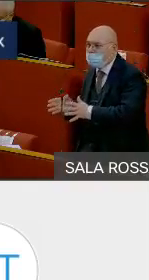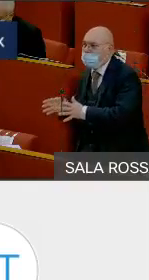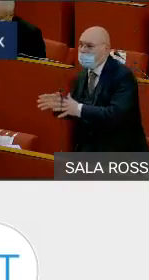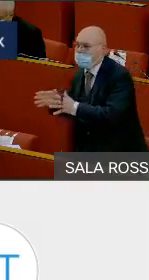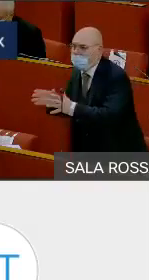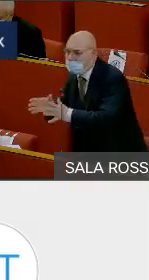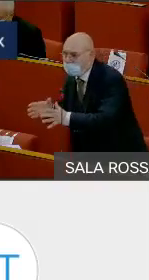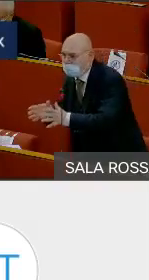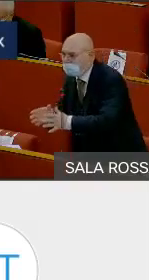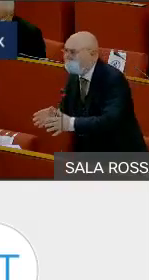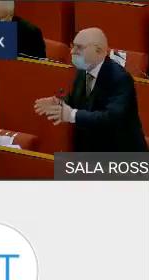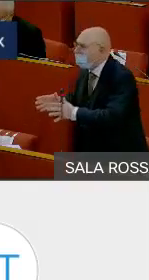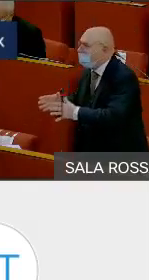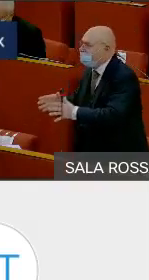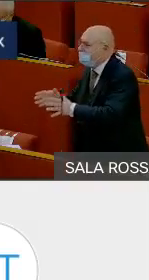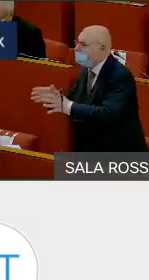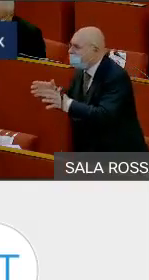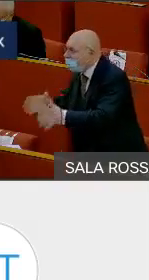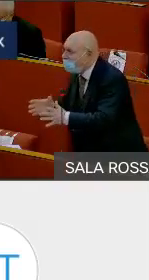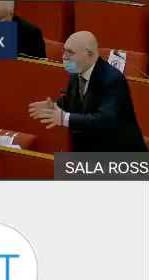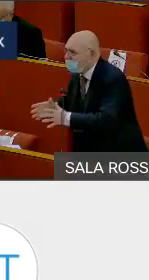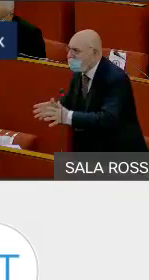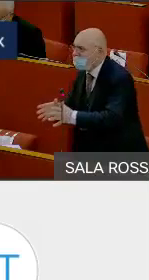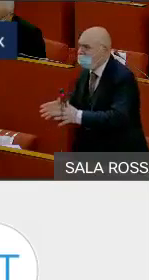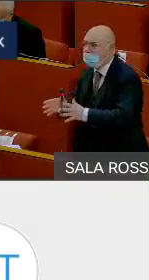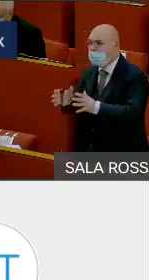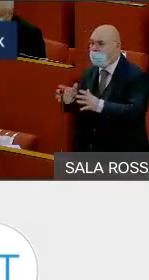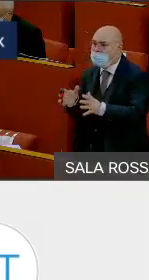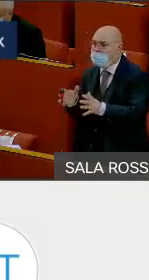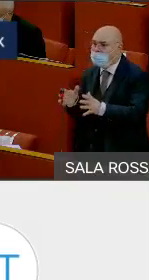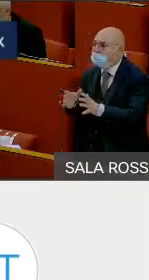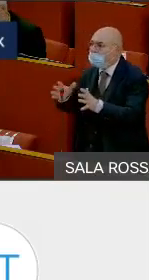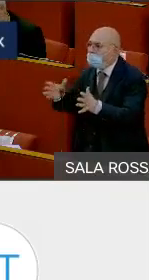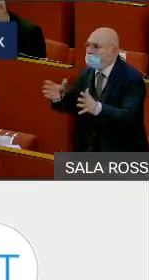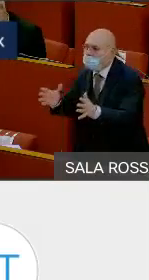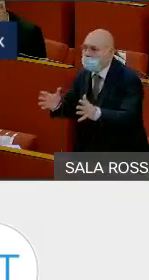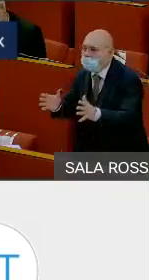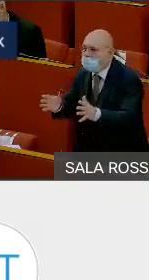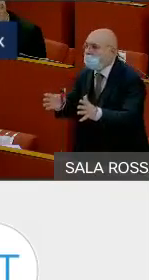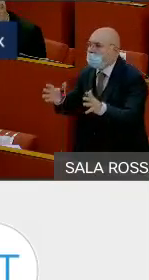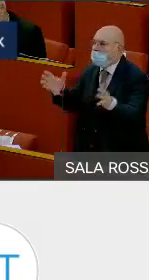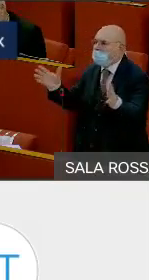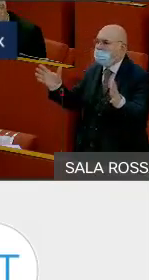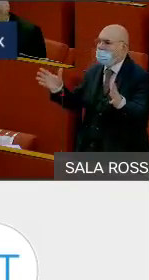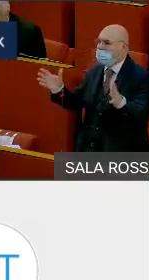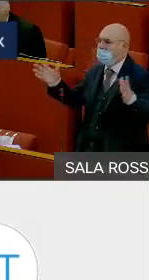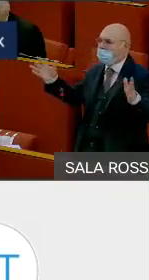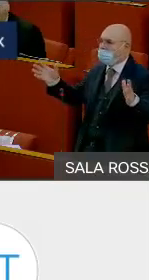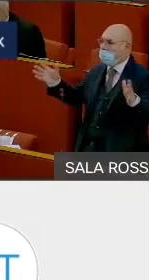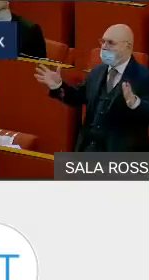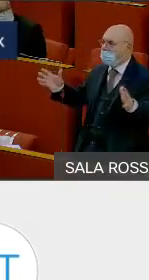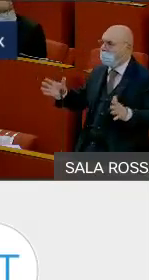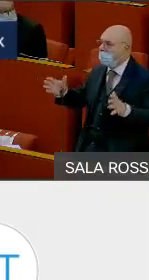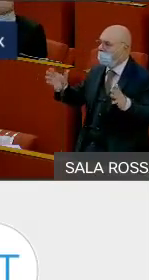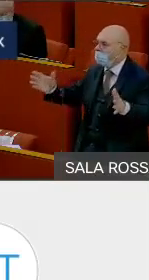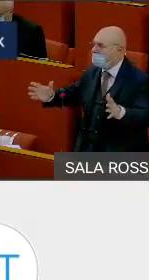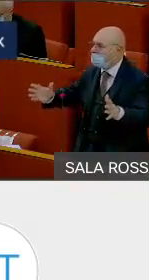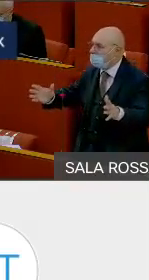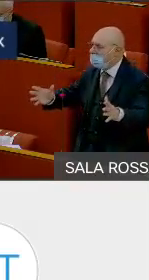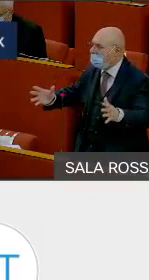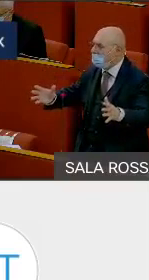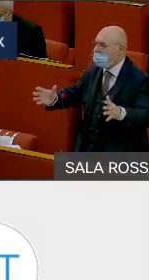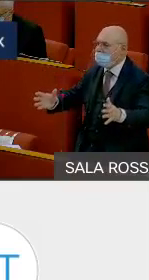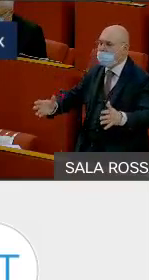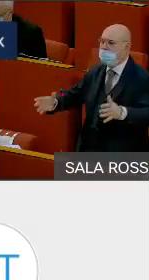ambientale tattica che viene fatta sul singolo pezzettino altrimenti non si è capito bene per quale motivo la comunità europea ha dato